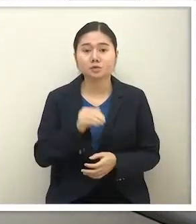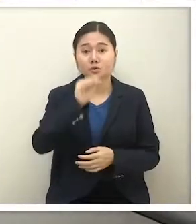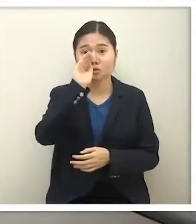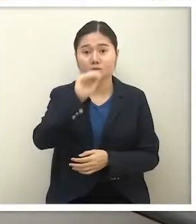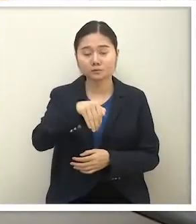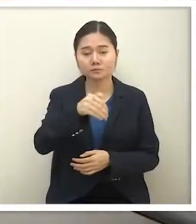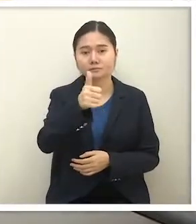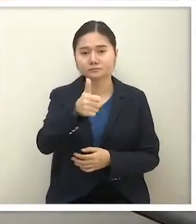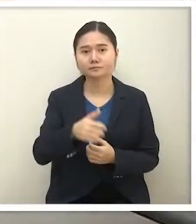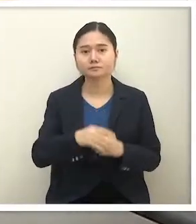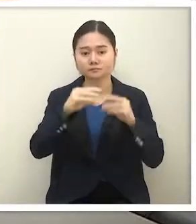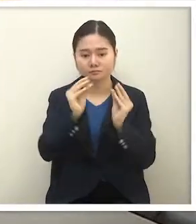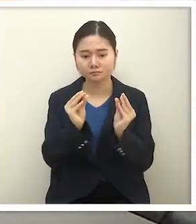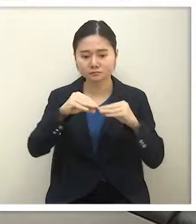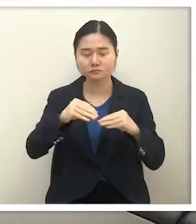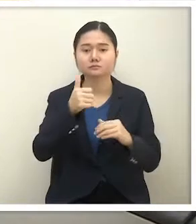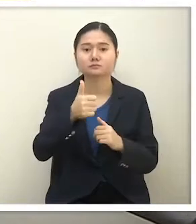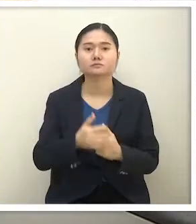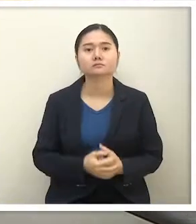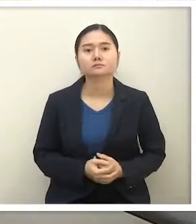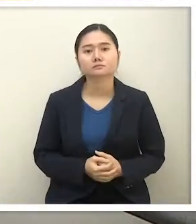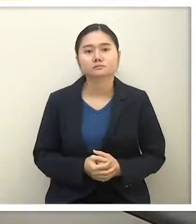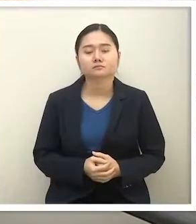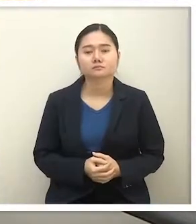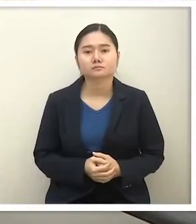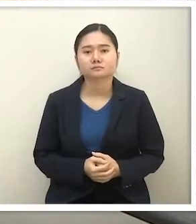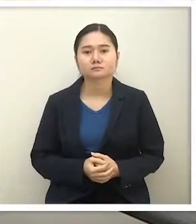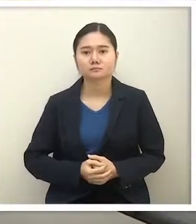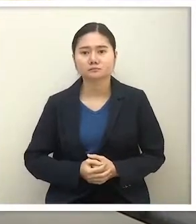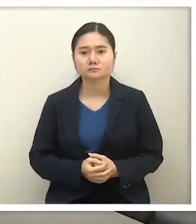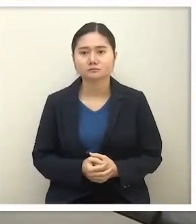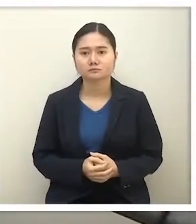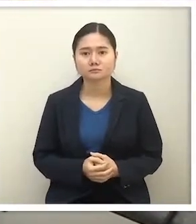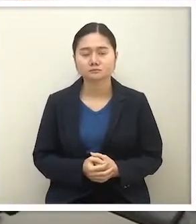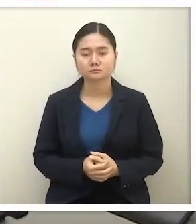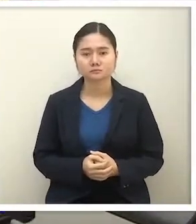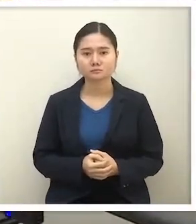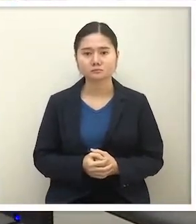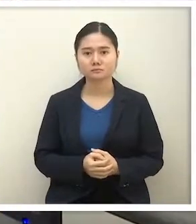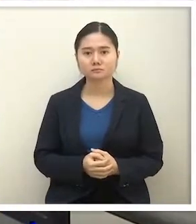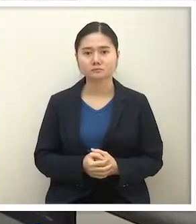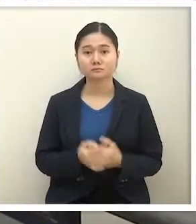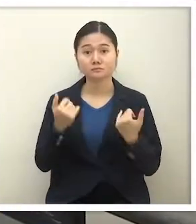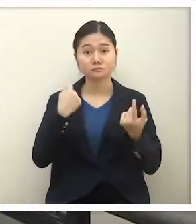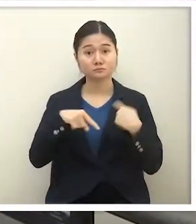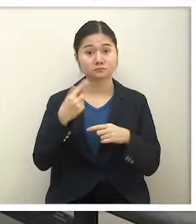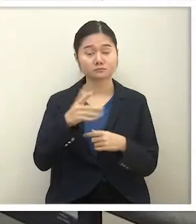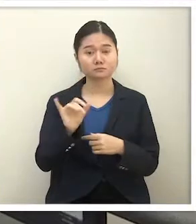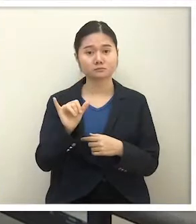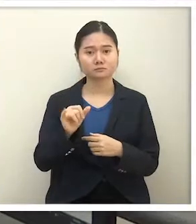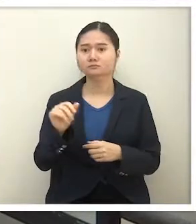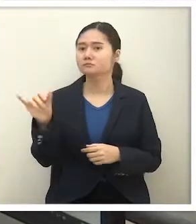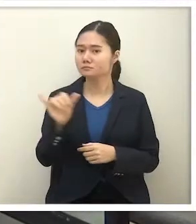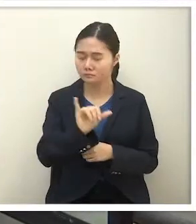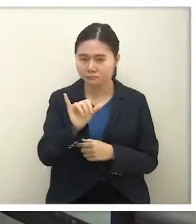ได้ถามว่าตอนนี้เกิดแอนิเมชันหรือ